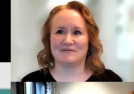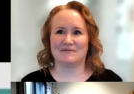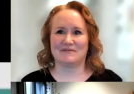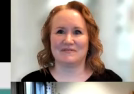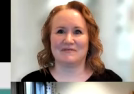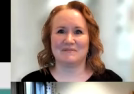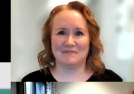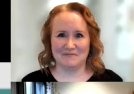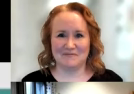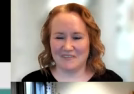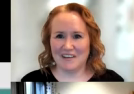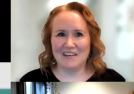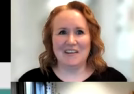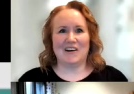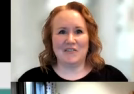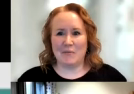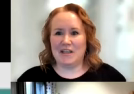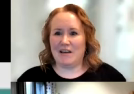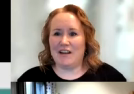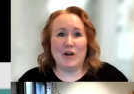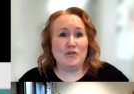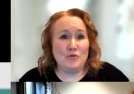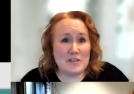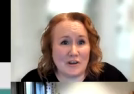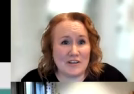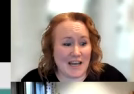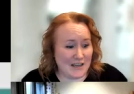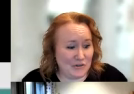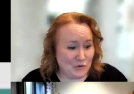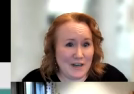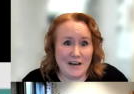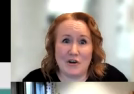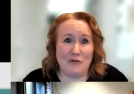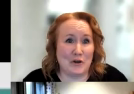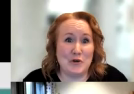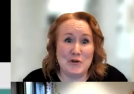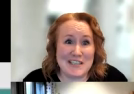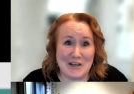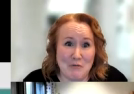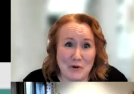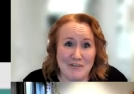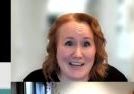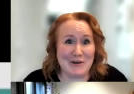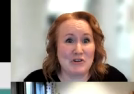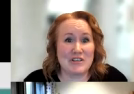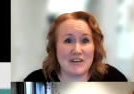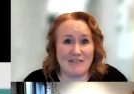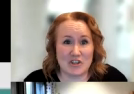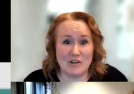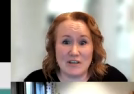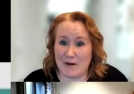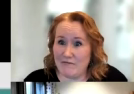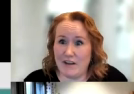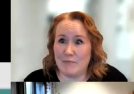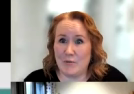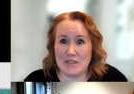bra. Mm. Ja, nei, men det er veldig bra. Tusen takk til deg, Toril. Takk for at du stilte opp på veldig kort